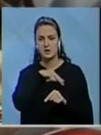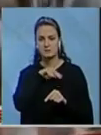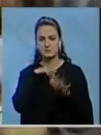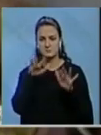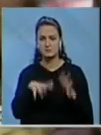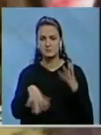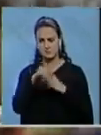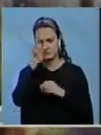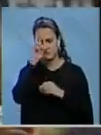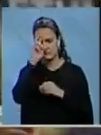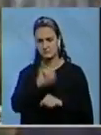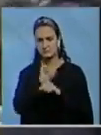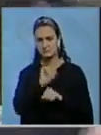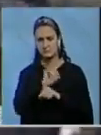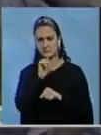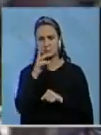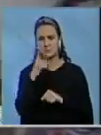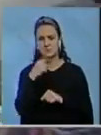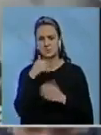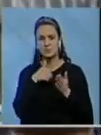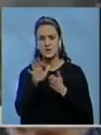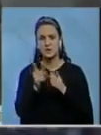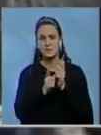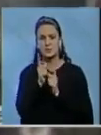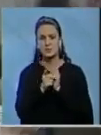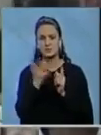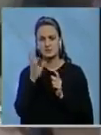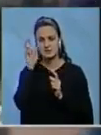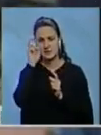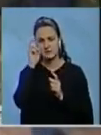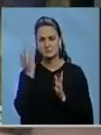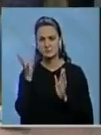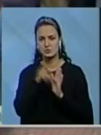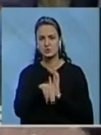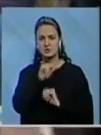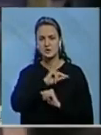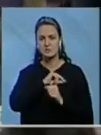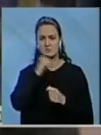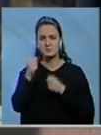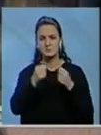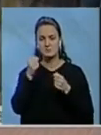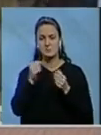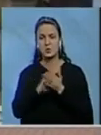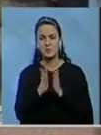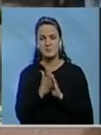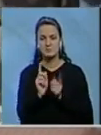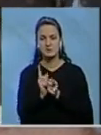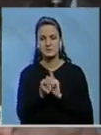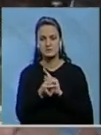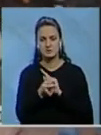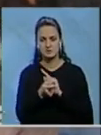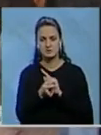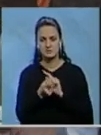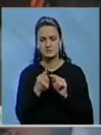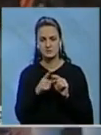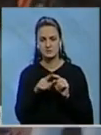მომიტინგეები მთავრობას მოუწოდებდნენ უარი თქვან რეფორმაზე, რომელიც სახელმწიფო სექტორში დასაქმების პირობებს ცვლის. Ადგილობრივი მედიის